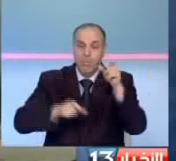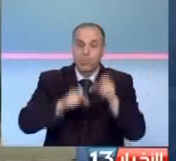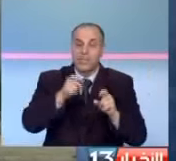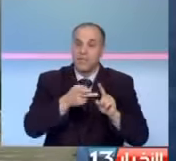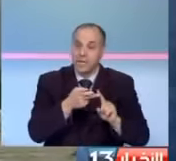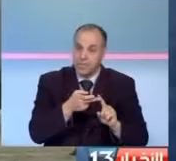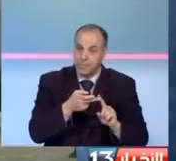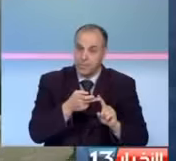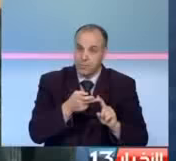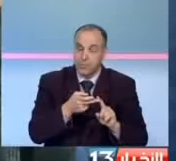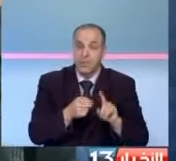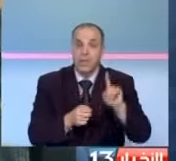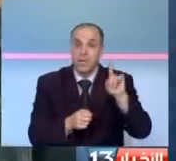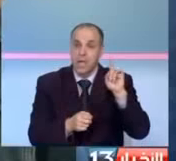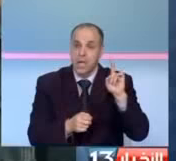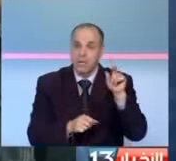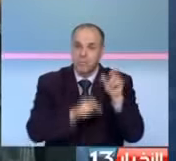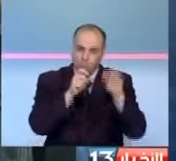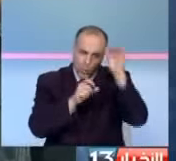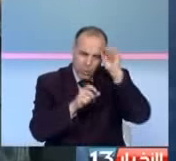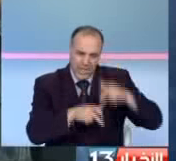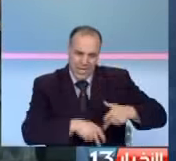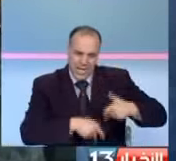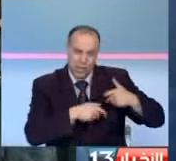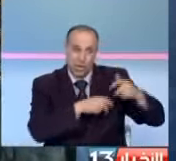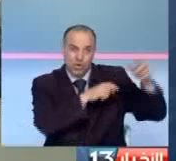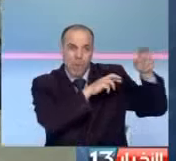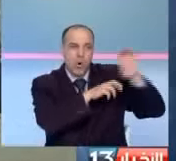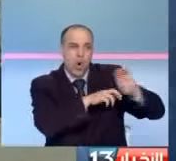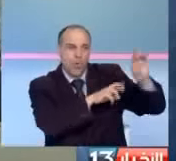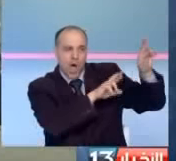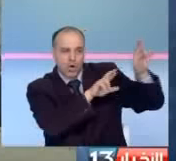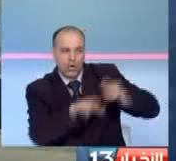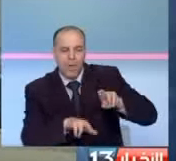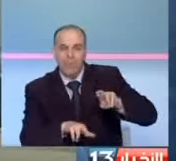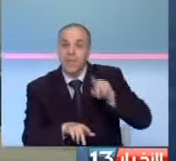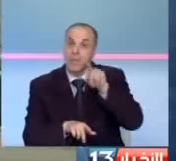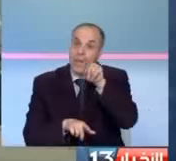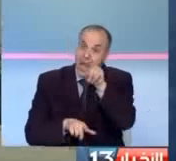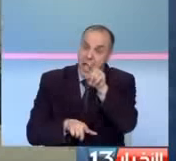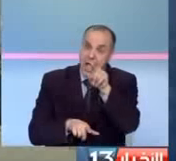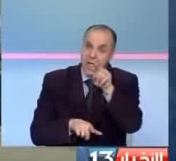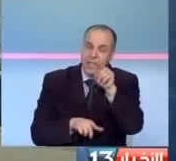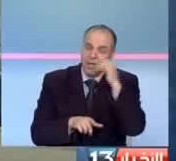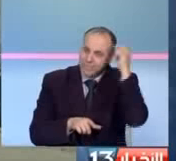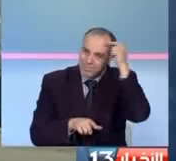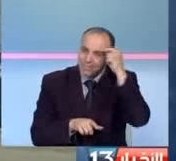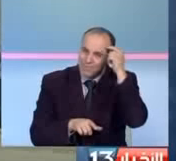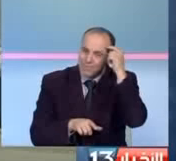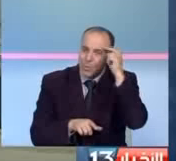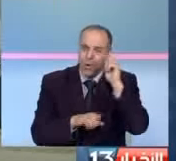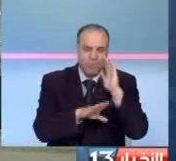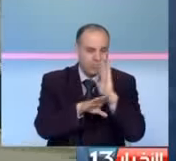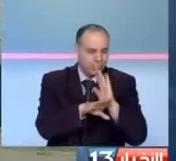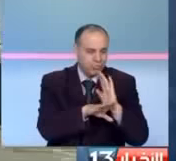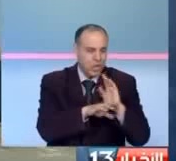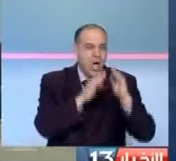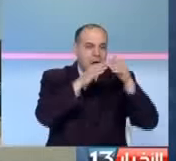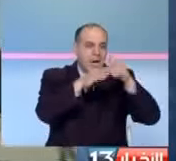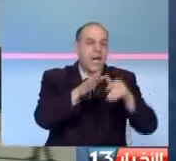المسافرين ولا سيما أبناء تونس العائدين من الخارج الذين يأملون تأمين